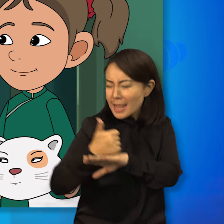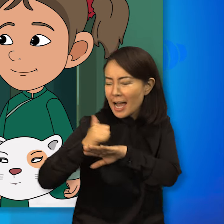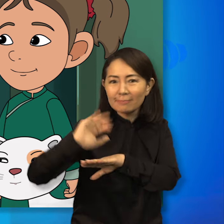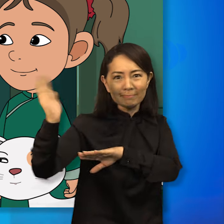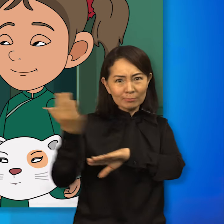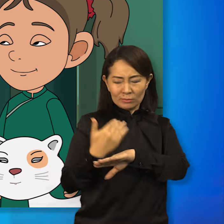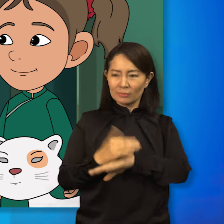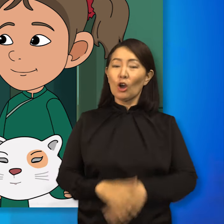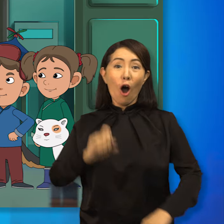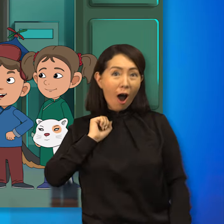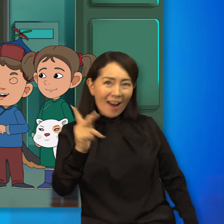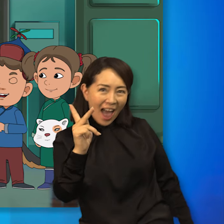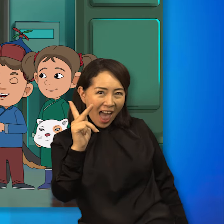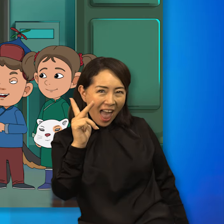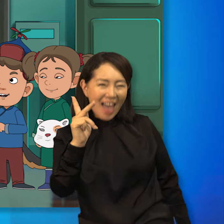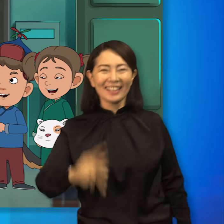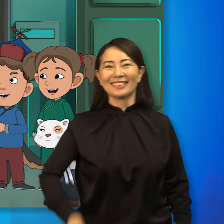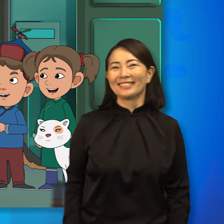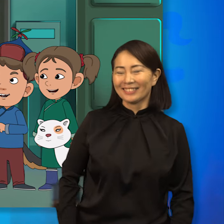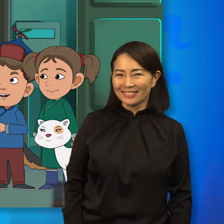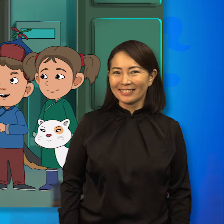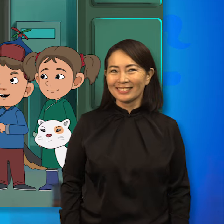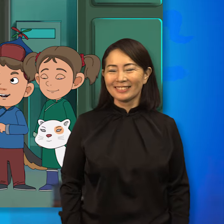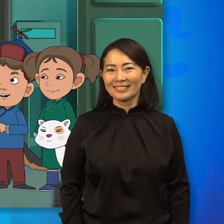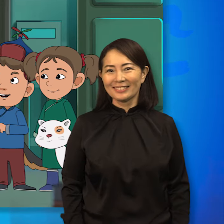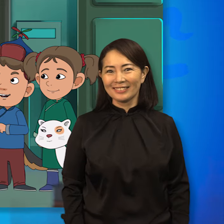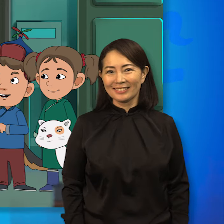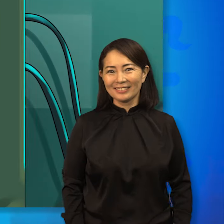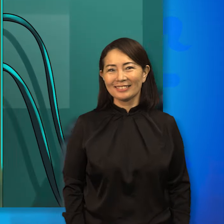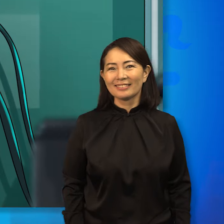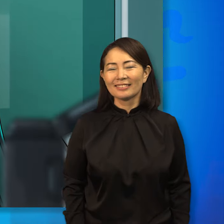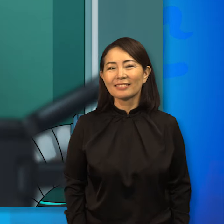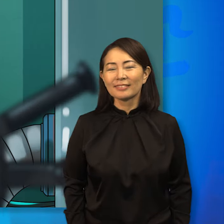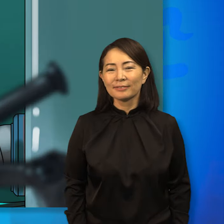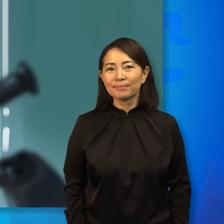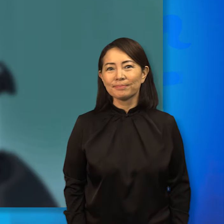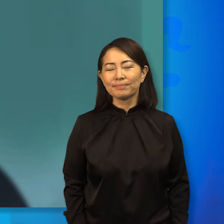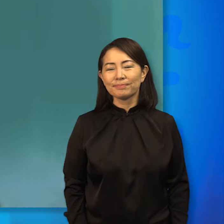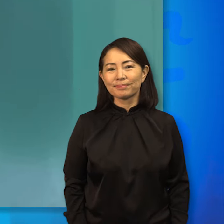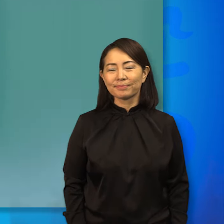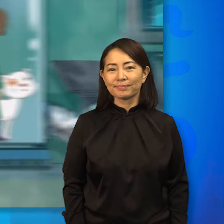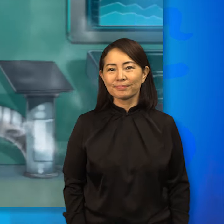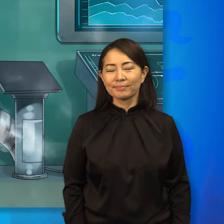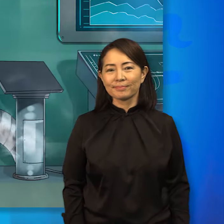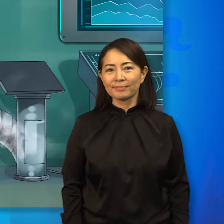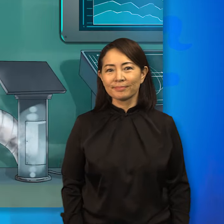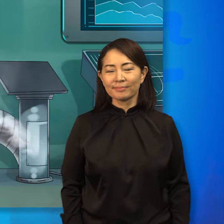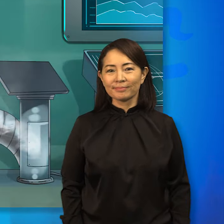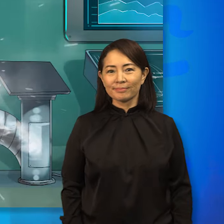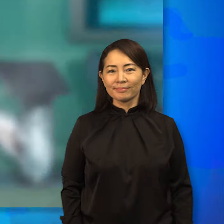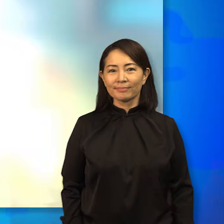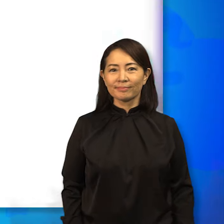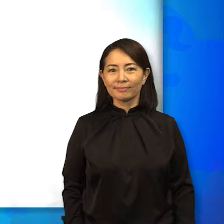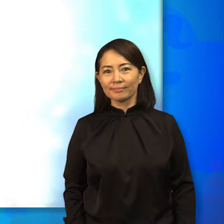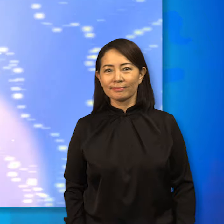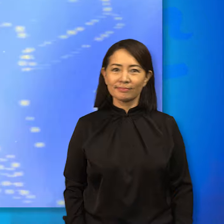Эрт үрд цагт болдгүй бор гэдэг өвгөн долоон бүр хонтой нисдэг бор морьтой бас нисдэггүй бор морьтойгон болзоо тийм